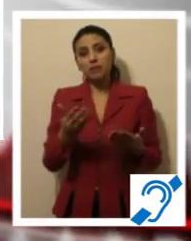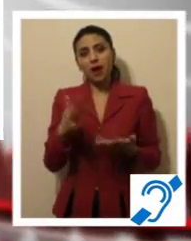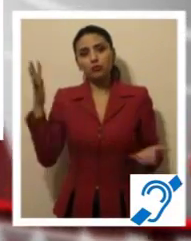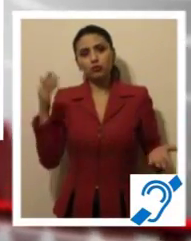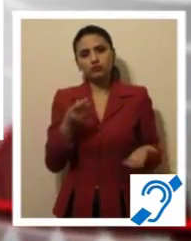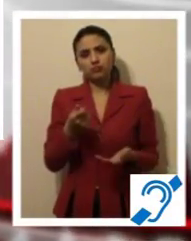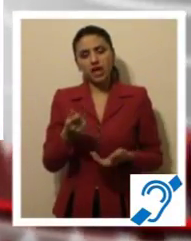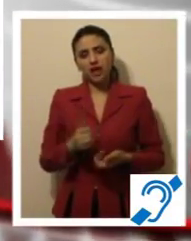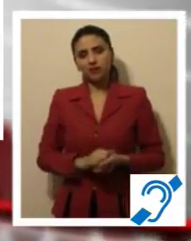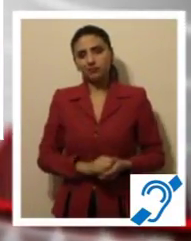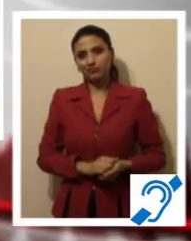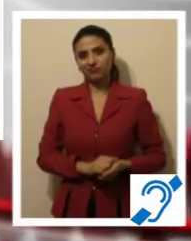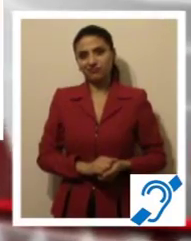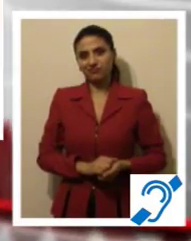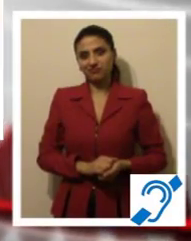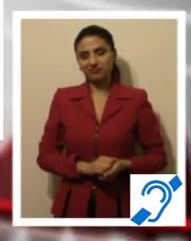bani.